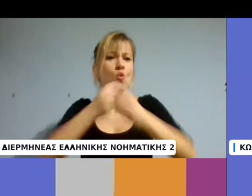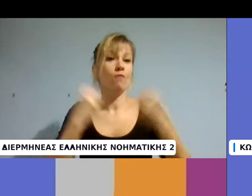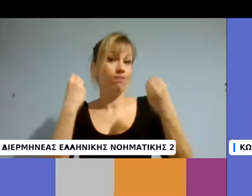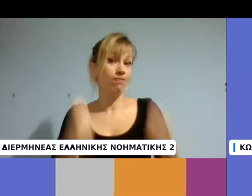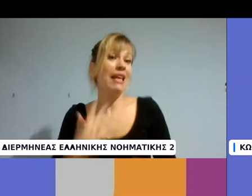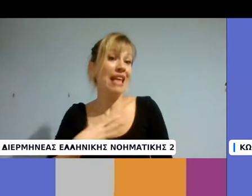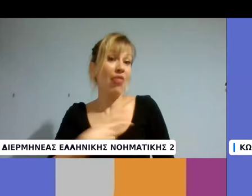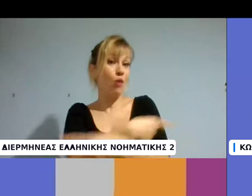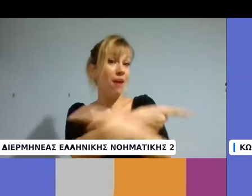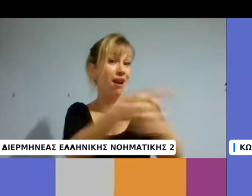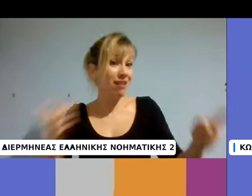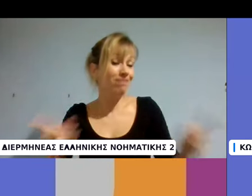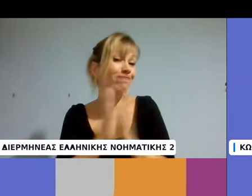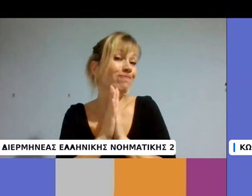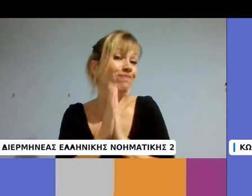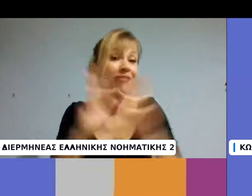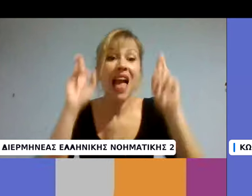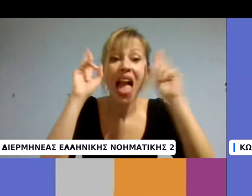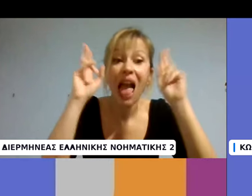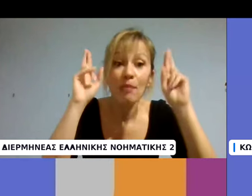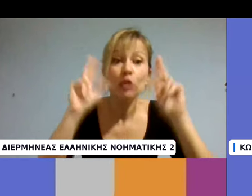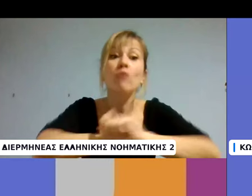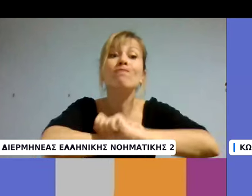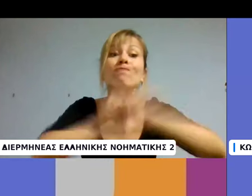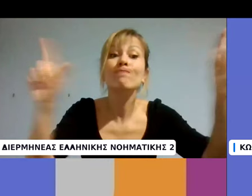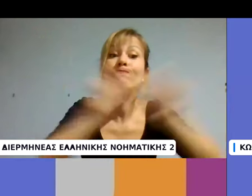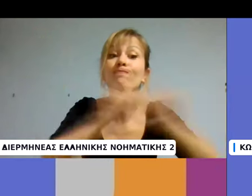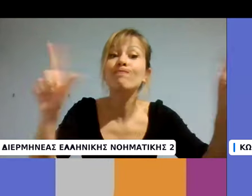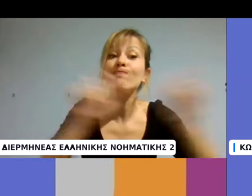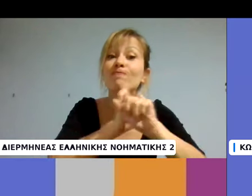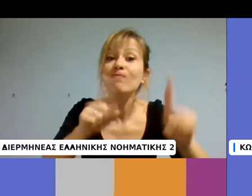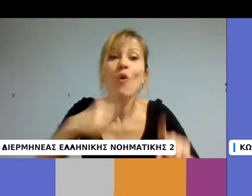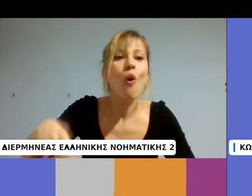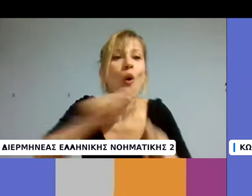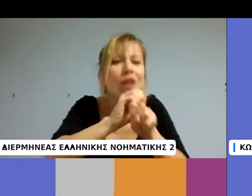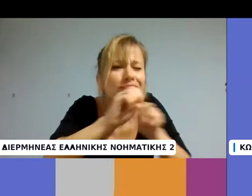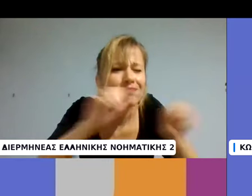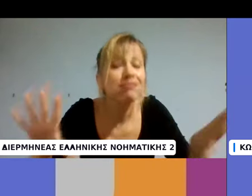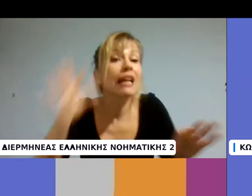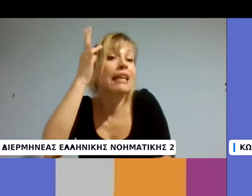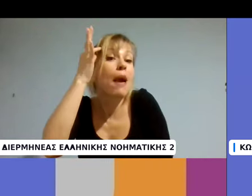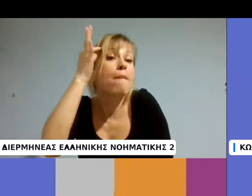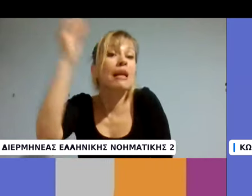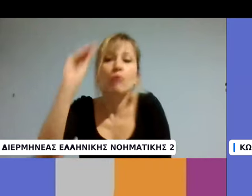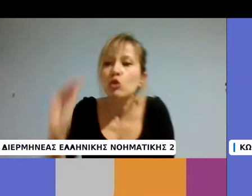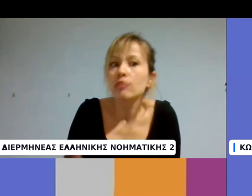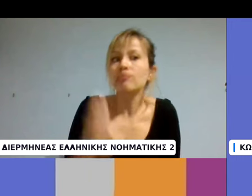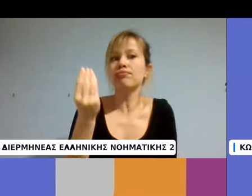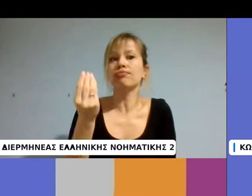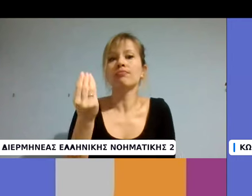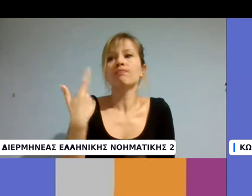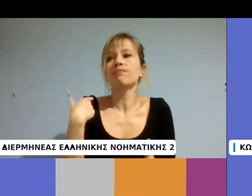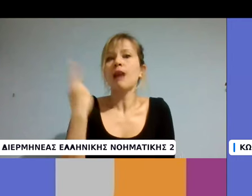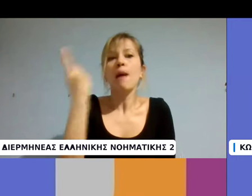κι εσείς διαμοιράζοντας τον οδηγό παντού, υποδεικνύοντας τυχόν παραλήψεις, λάθη που μπορεί να μας έχουν